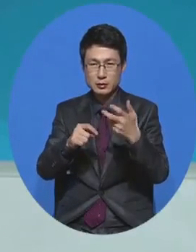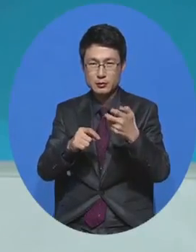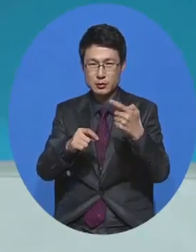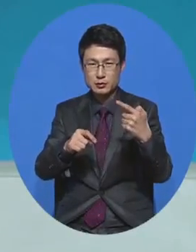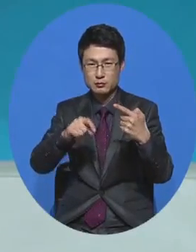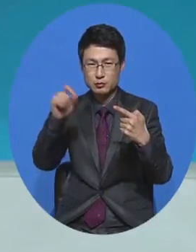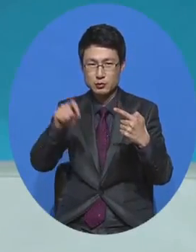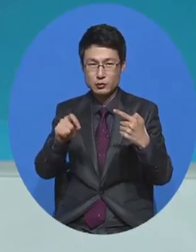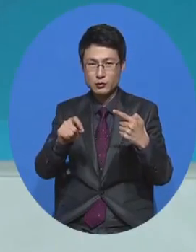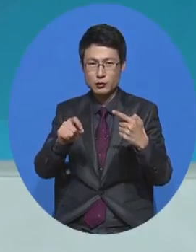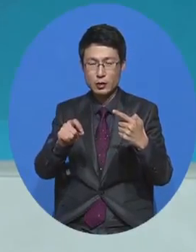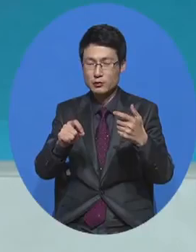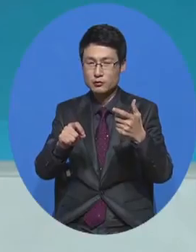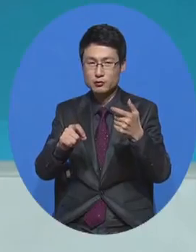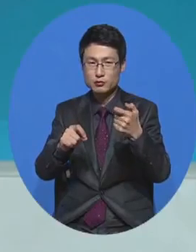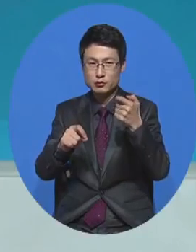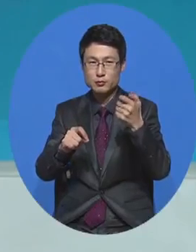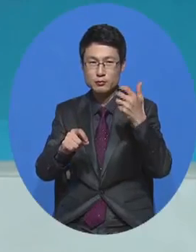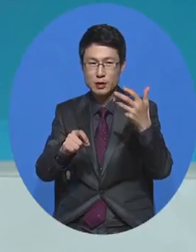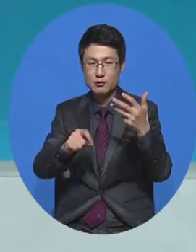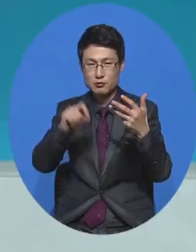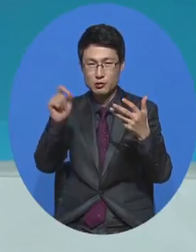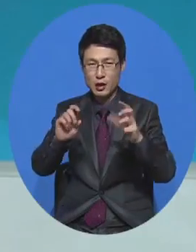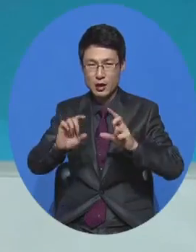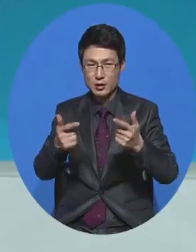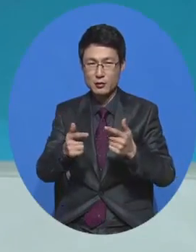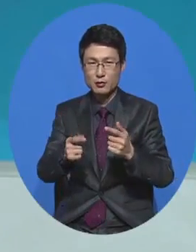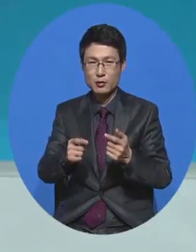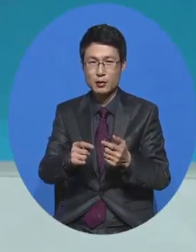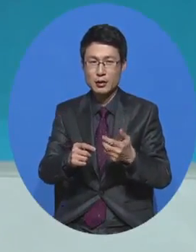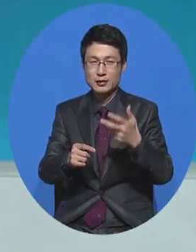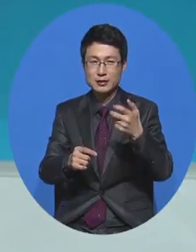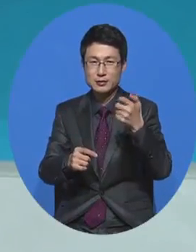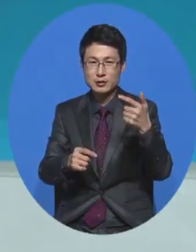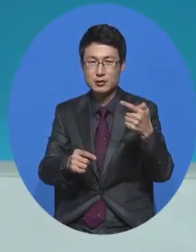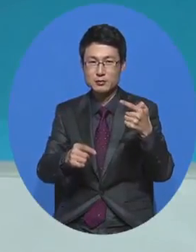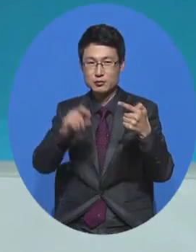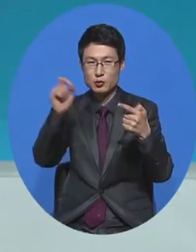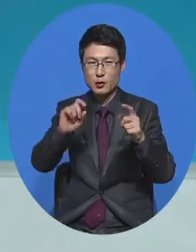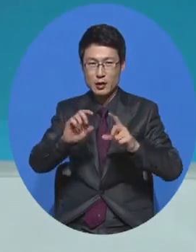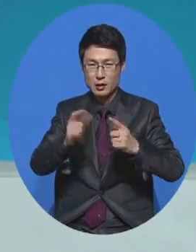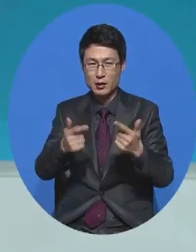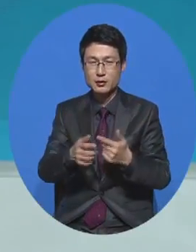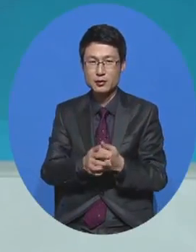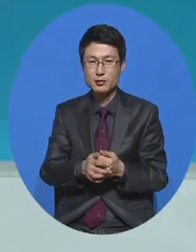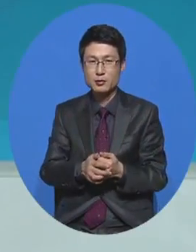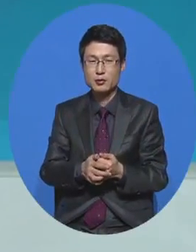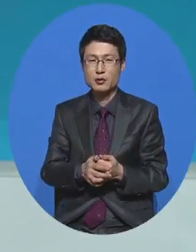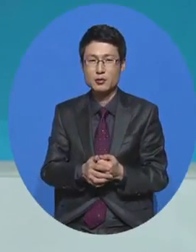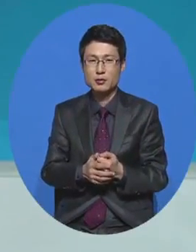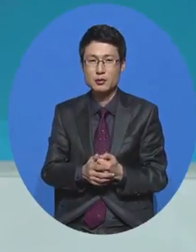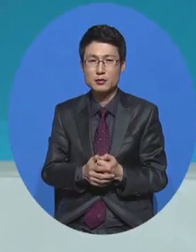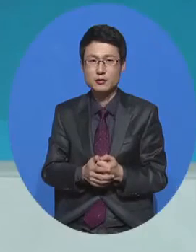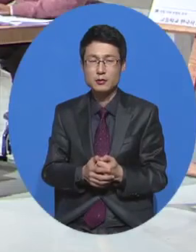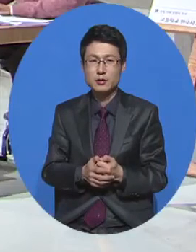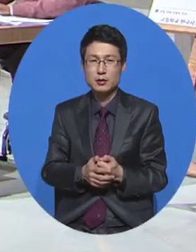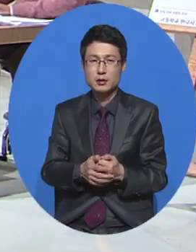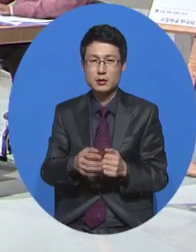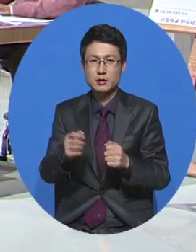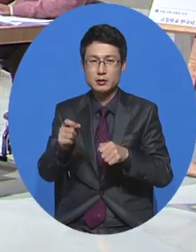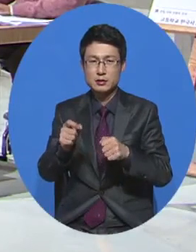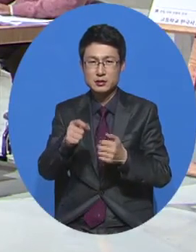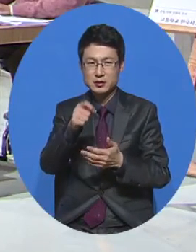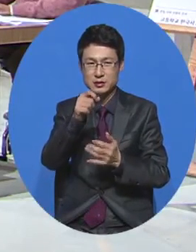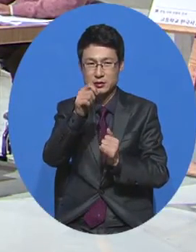와 68% 가 아니라는 것입니다 앙리 71% 가 아니라는 것입니다 72% 그의 71% 가 역사 소드의